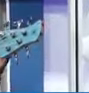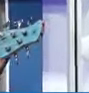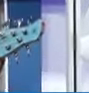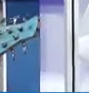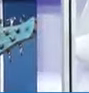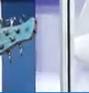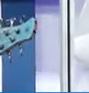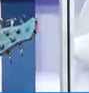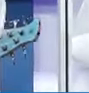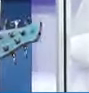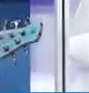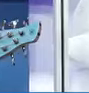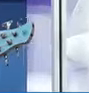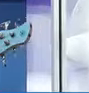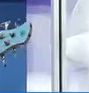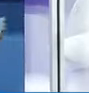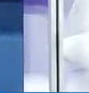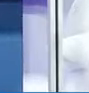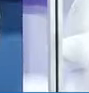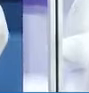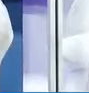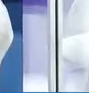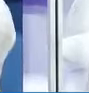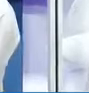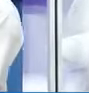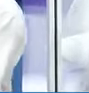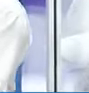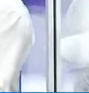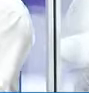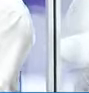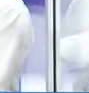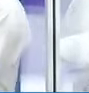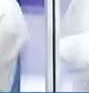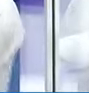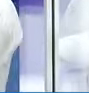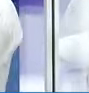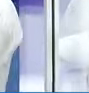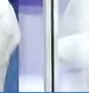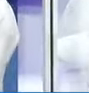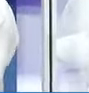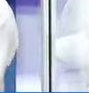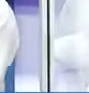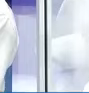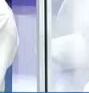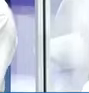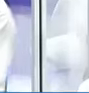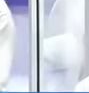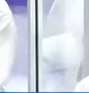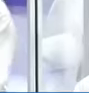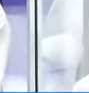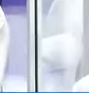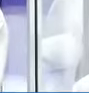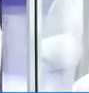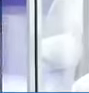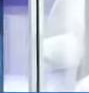mwanzilishi, wacha Mungu mwanzilishi Bwana kampe ujasiri wa kunena Bwana Yesu, anene kama vile hajawahi kunena